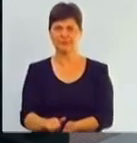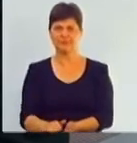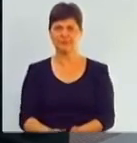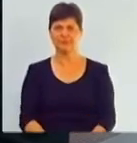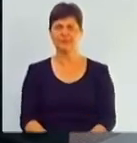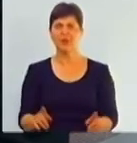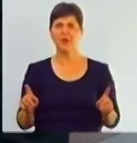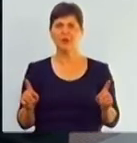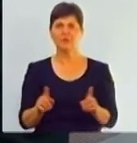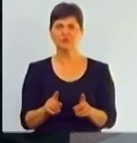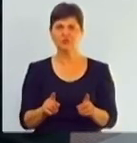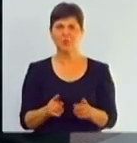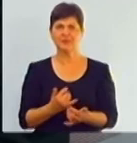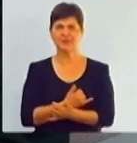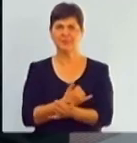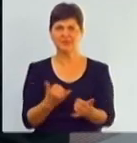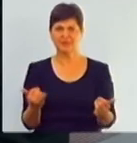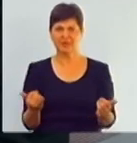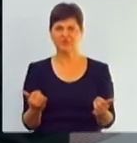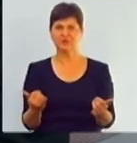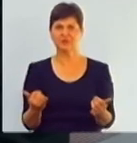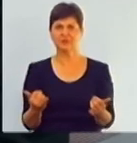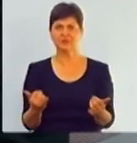Щоб забезпечити